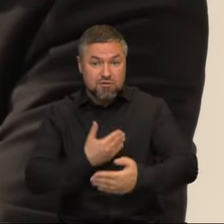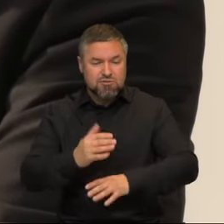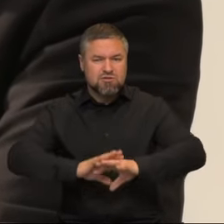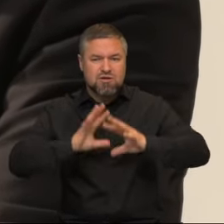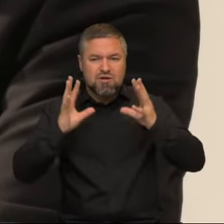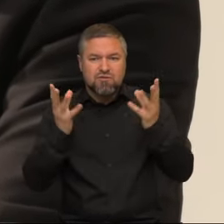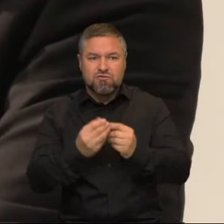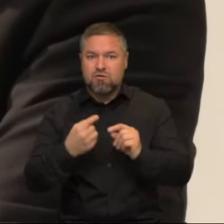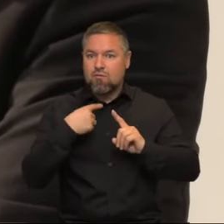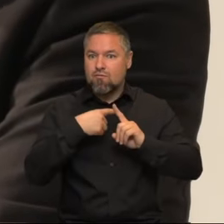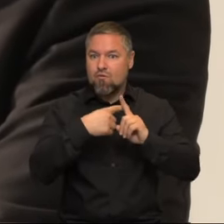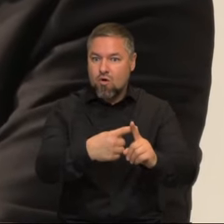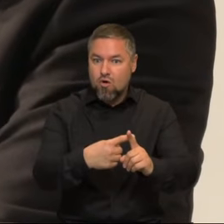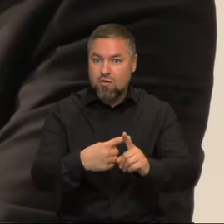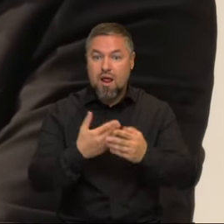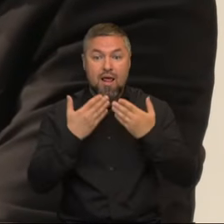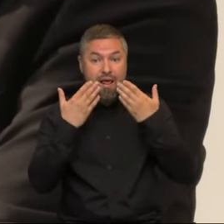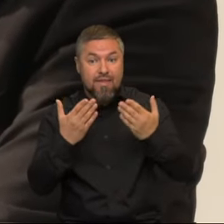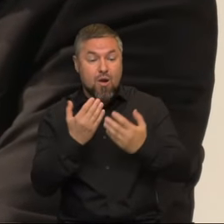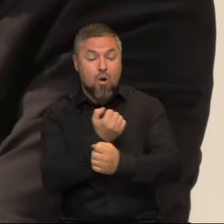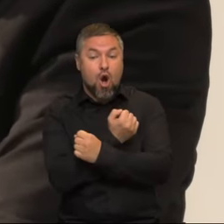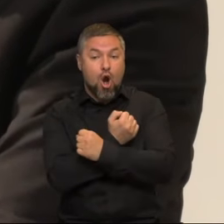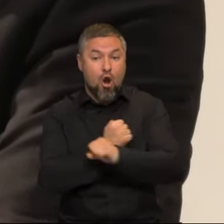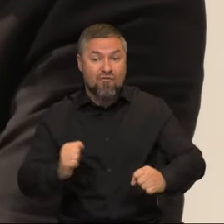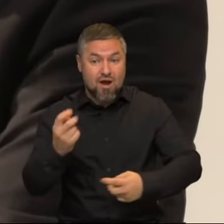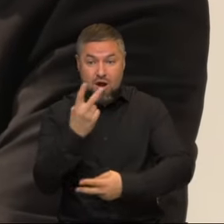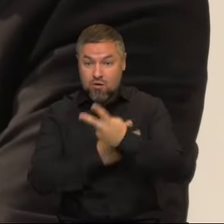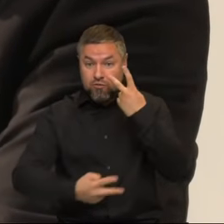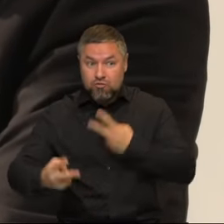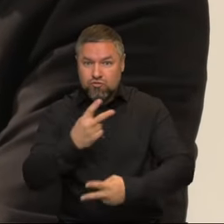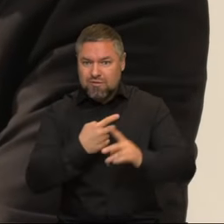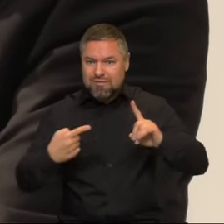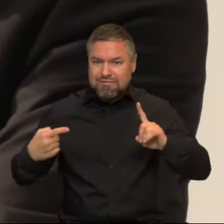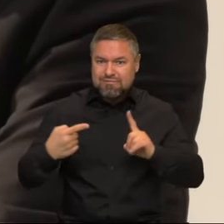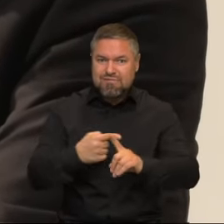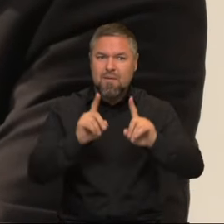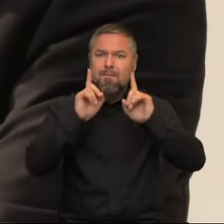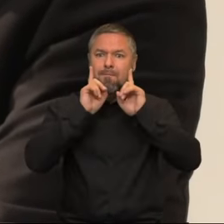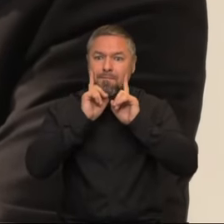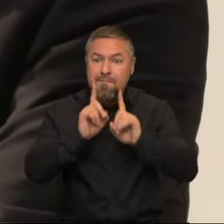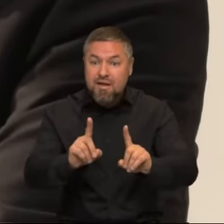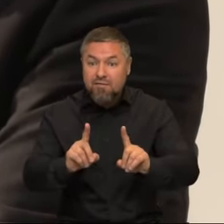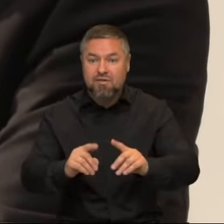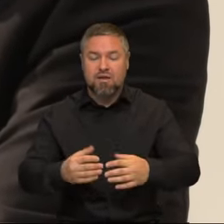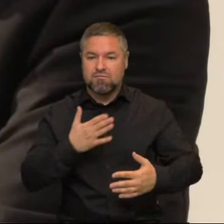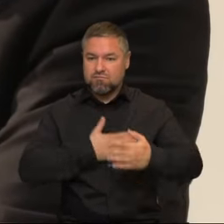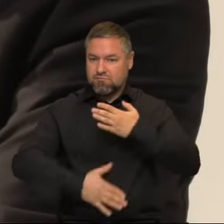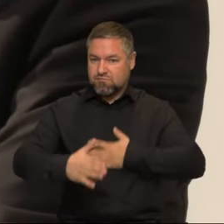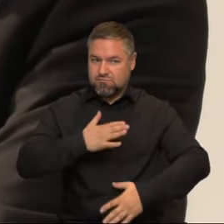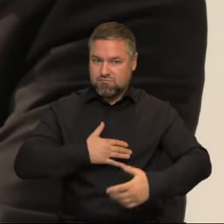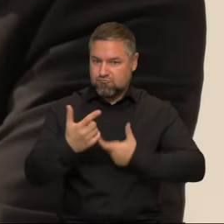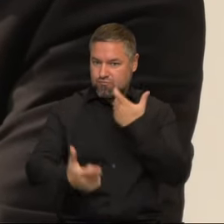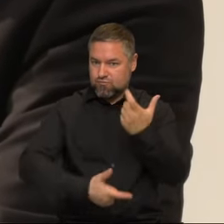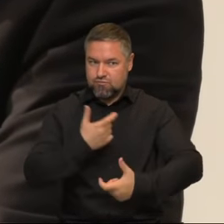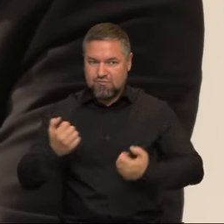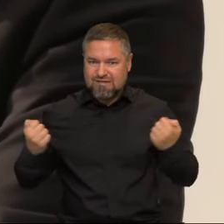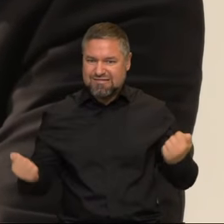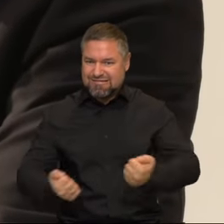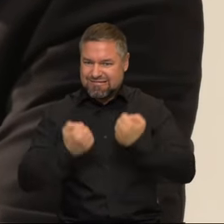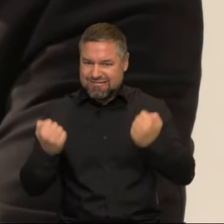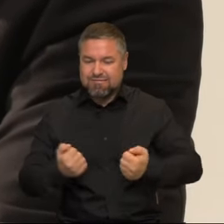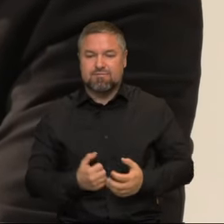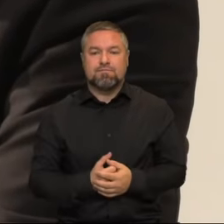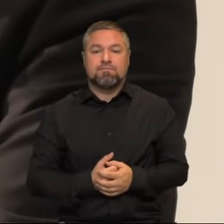wszelkiej pomyślności, naukowej odwagi w poszukiwaniu i dążeniu do prawdy oraz satysfakcji z podejmowanych